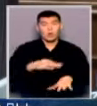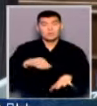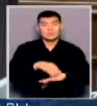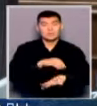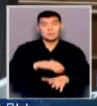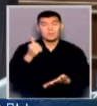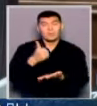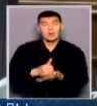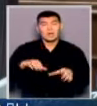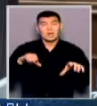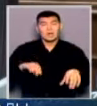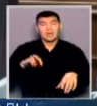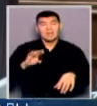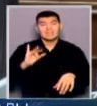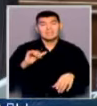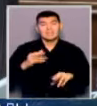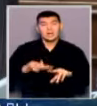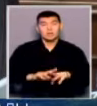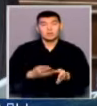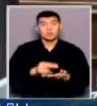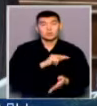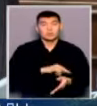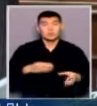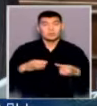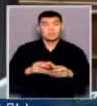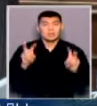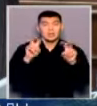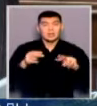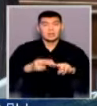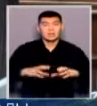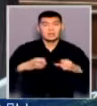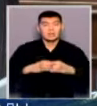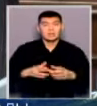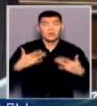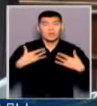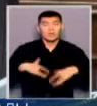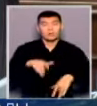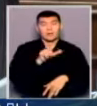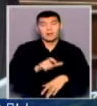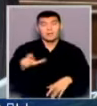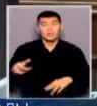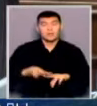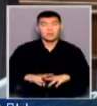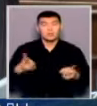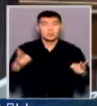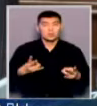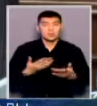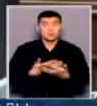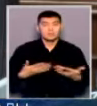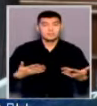басшысы Исаков еңбек нарығын зерделеп, қысқартуға жататын қызметкерлердің